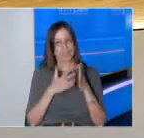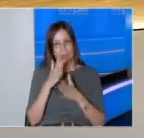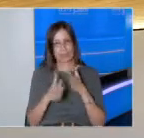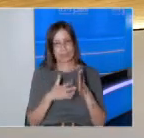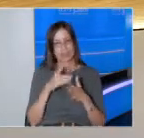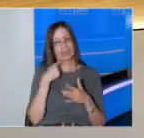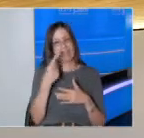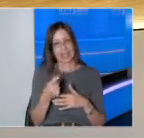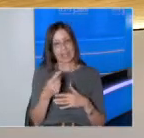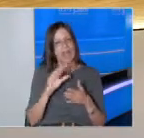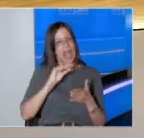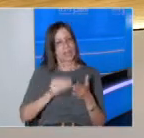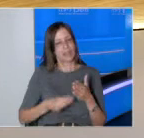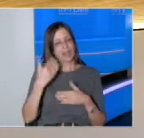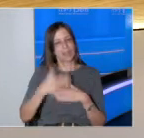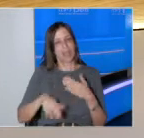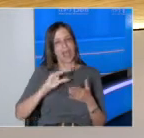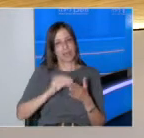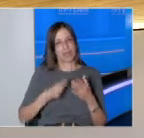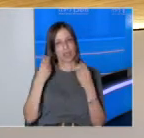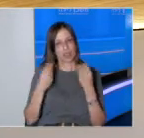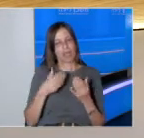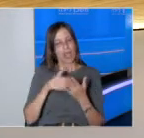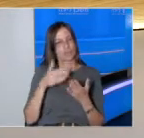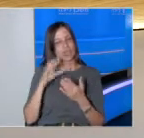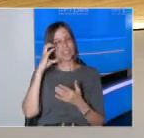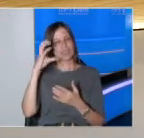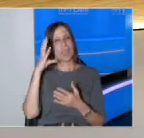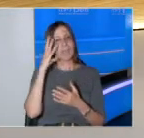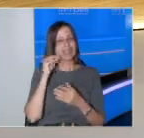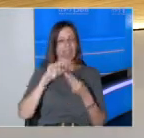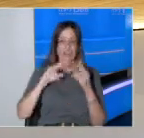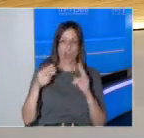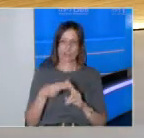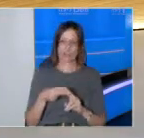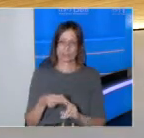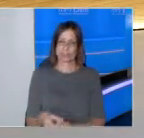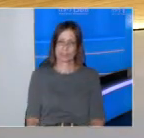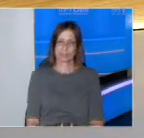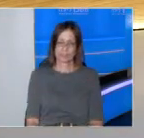הסימנים, נגיד לכם חתימה, גמר חתימה טובה, המשך צפייה מהנה, להתראות.